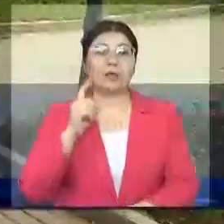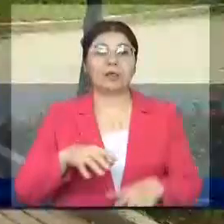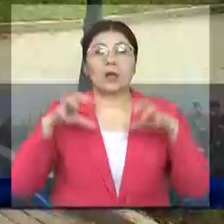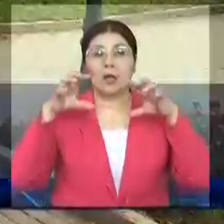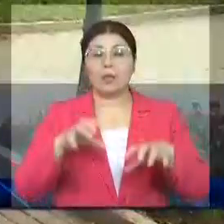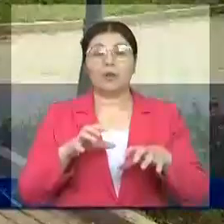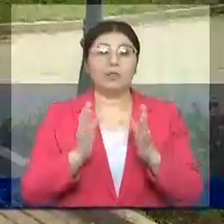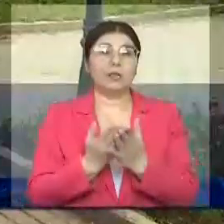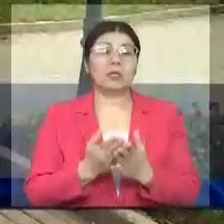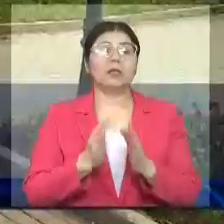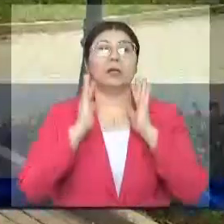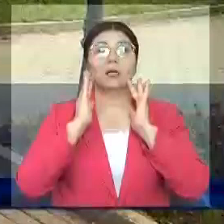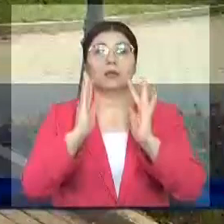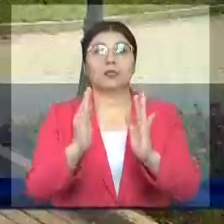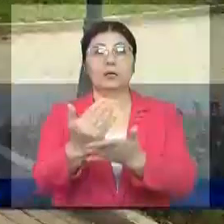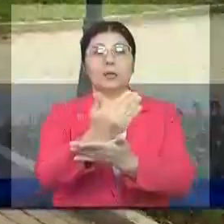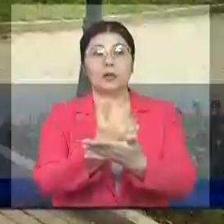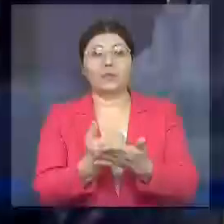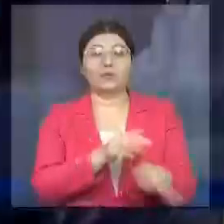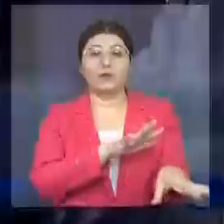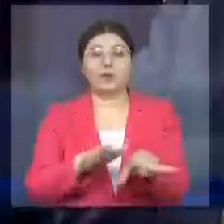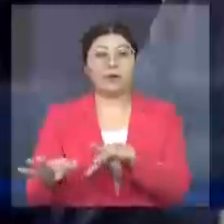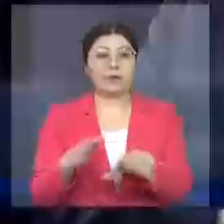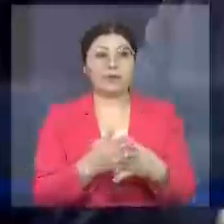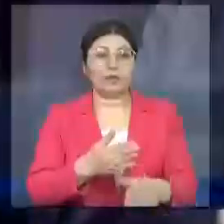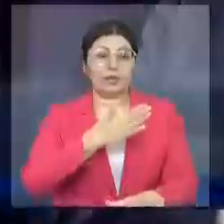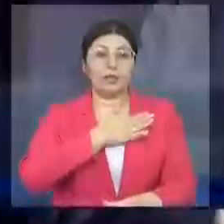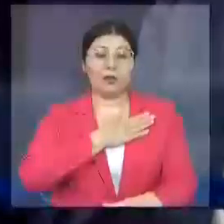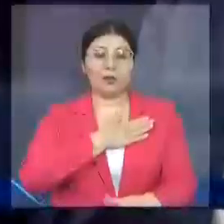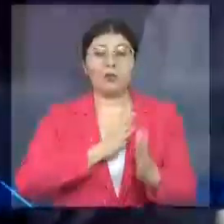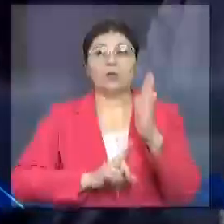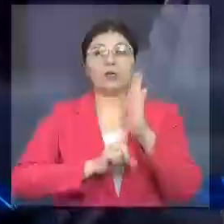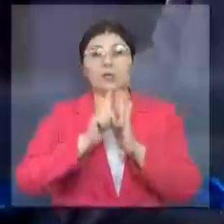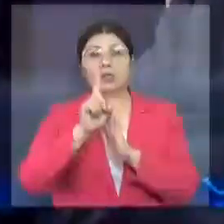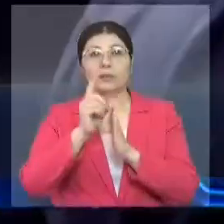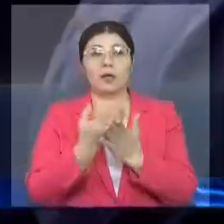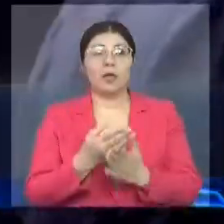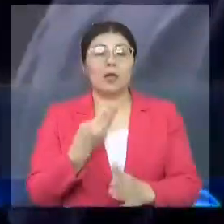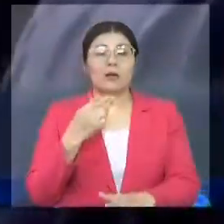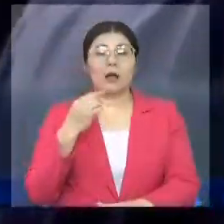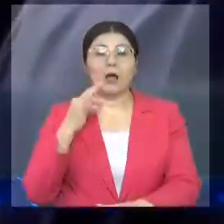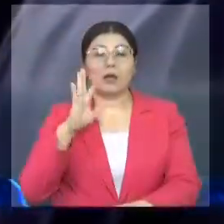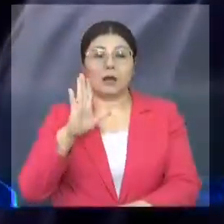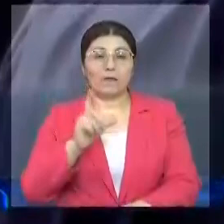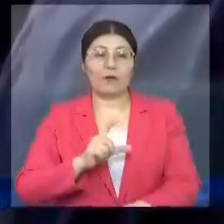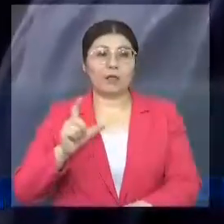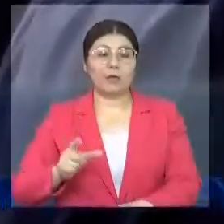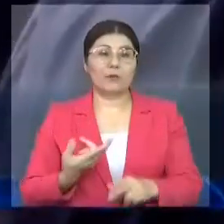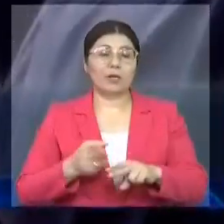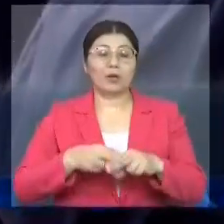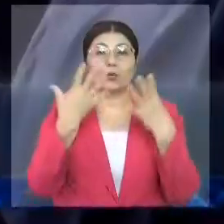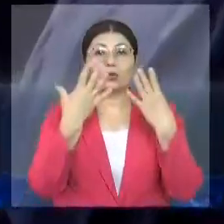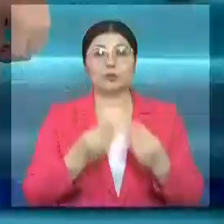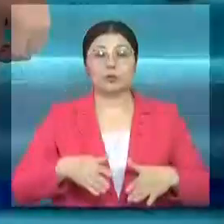орталық саябақтағы ту тұғыр алаңына жиналды. Салтанатты шара еліміздің әнұранымен басталды. Аймақ басшысы Асхат Шахаров өңір жұртшылығын атаулы